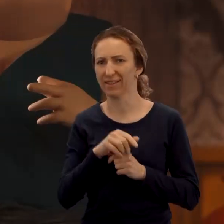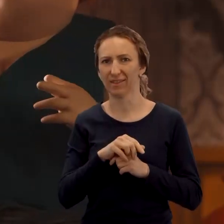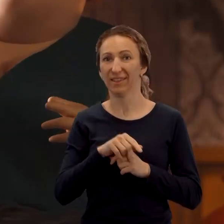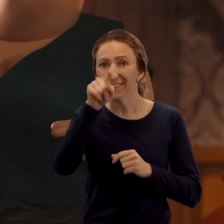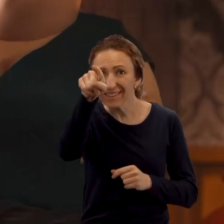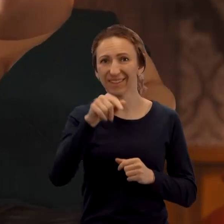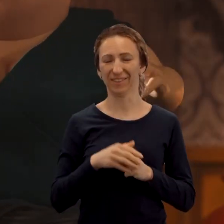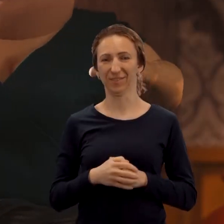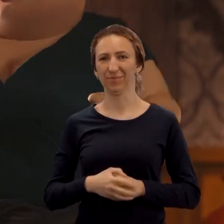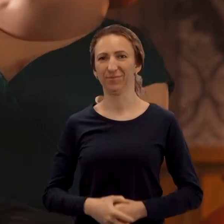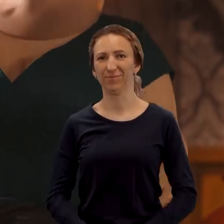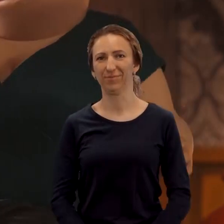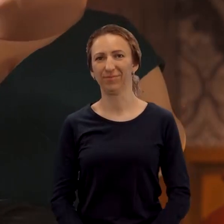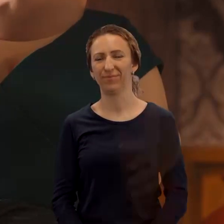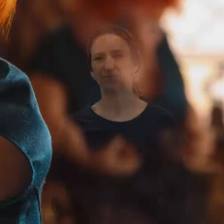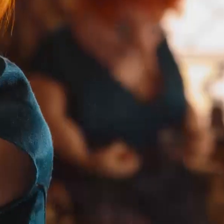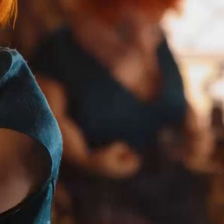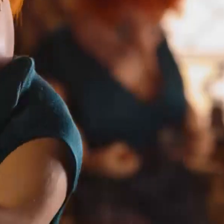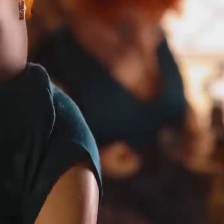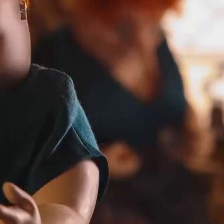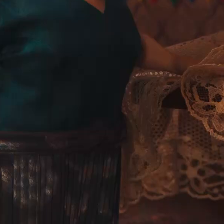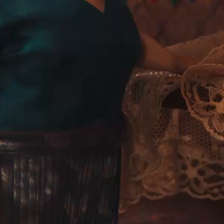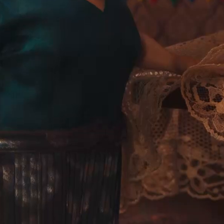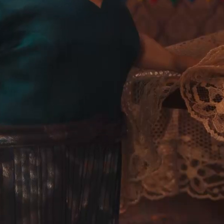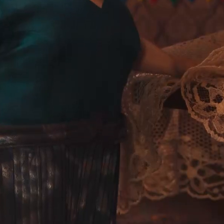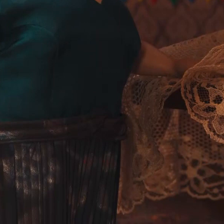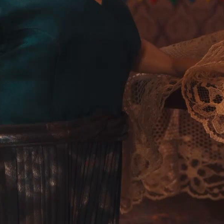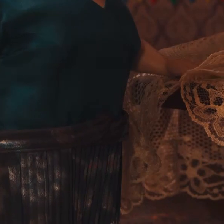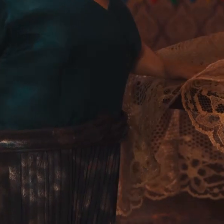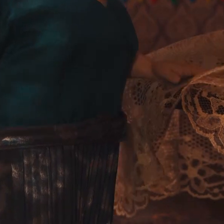ty idź Albo niech ona idzie Albo ona